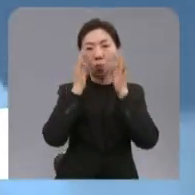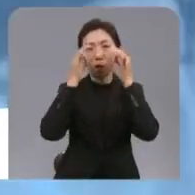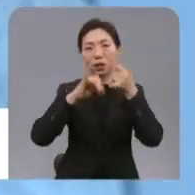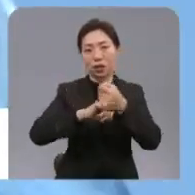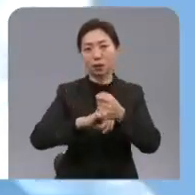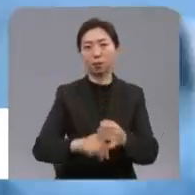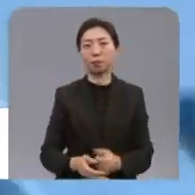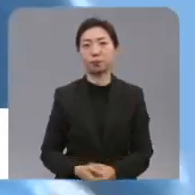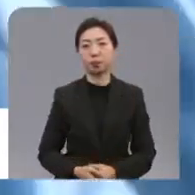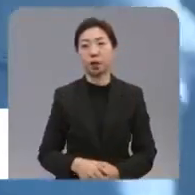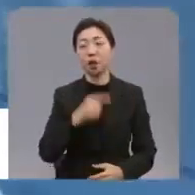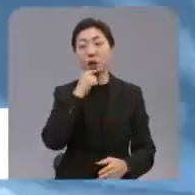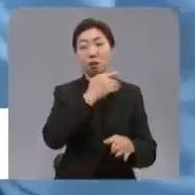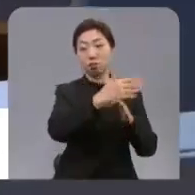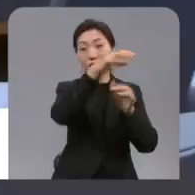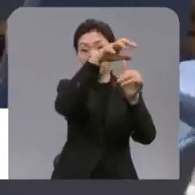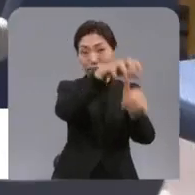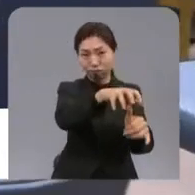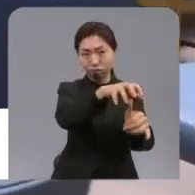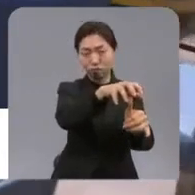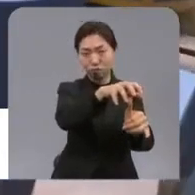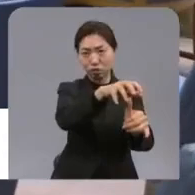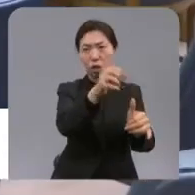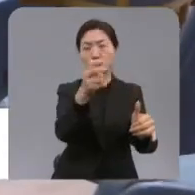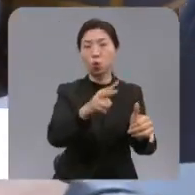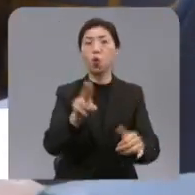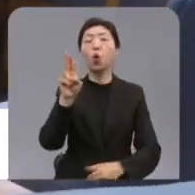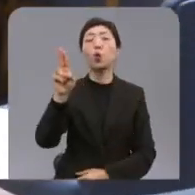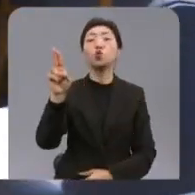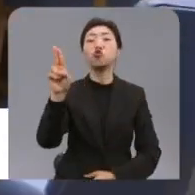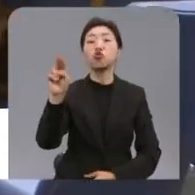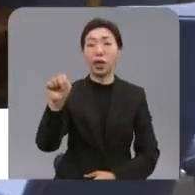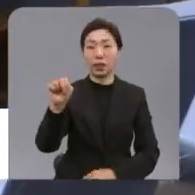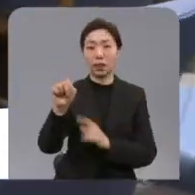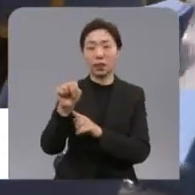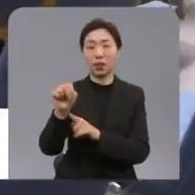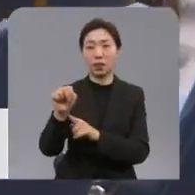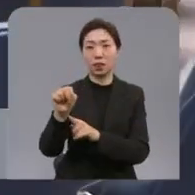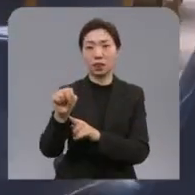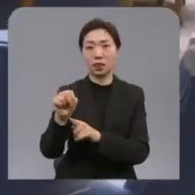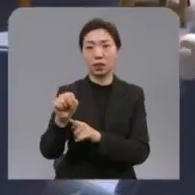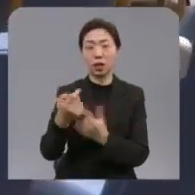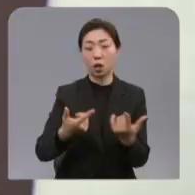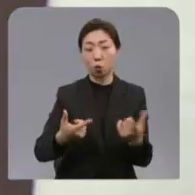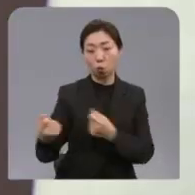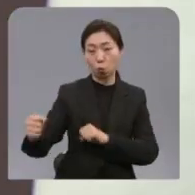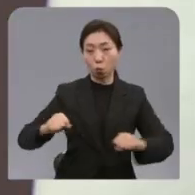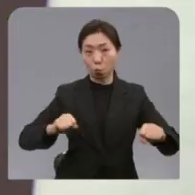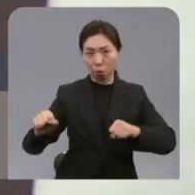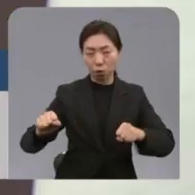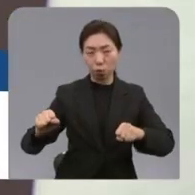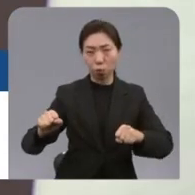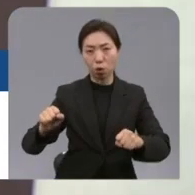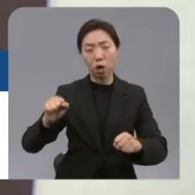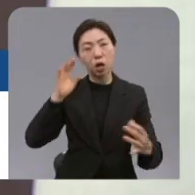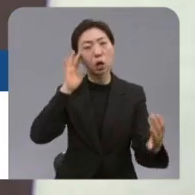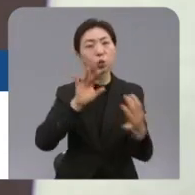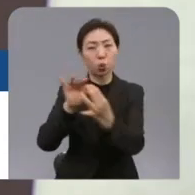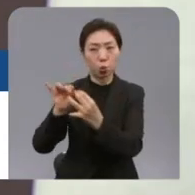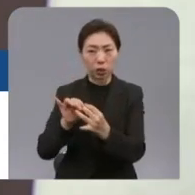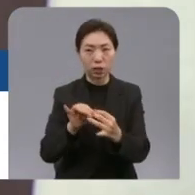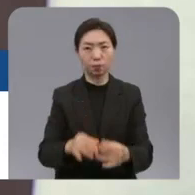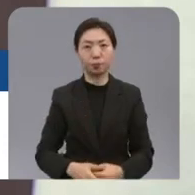世界を威嚇し続けているとした上で他に対して核開発プログラムの放棄と